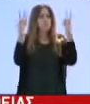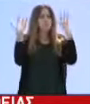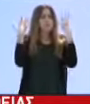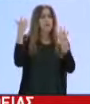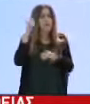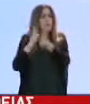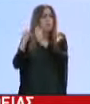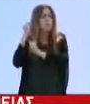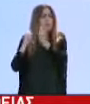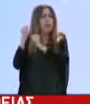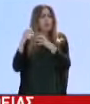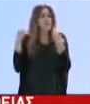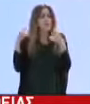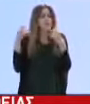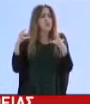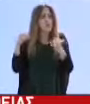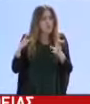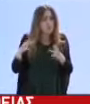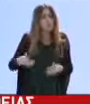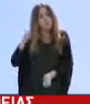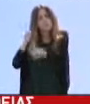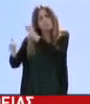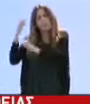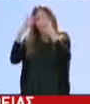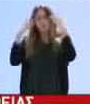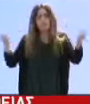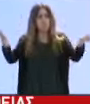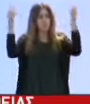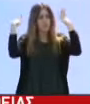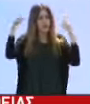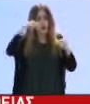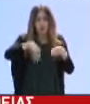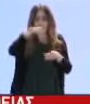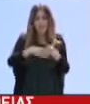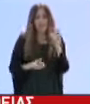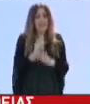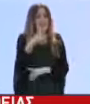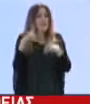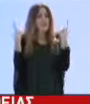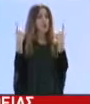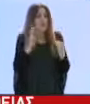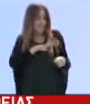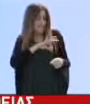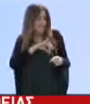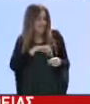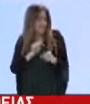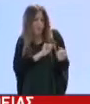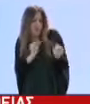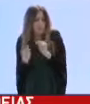Παραγοντισμοί και φέουδα δεν χωράνε στη Νέα Δημοκρατία όπως την ονειρευόμαστε.